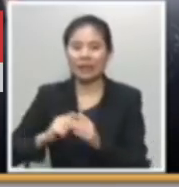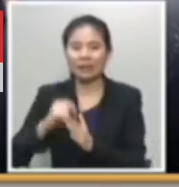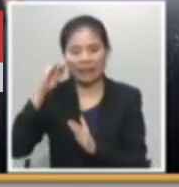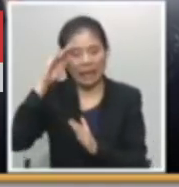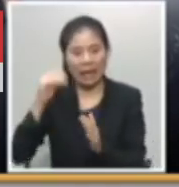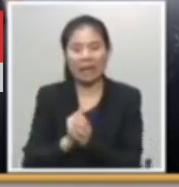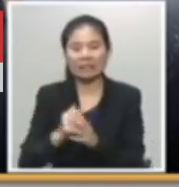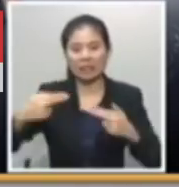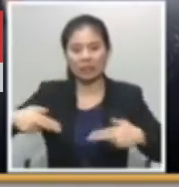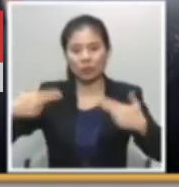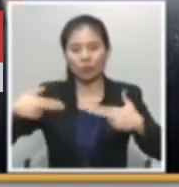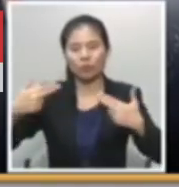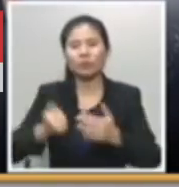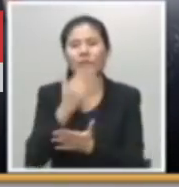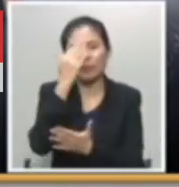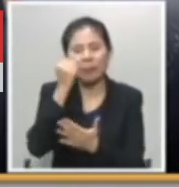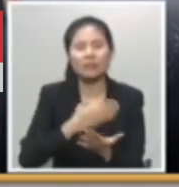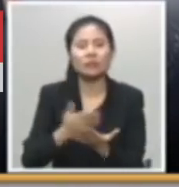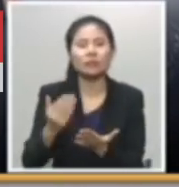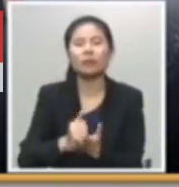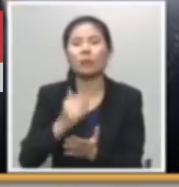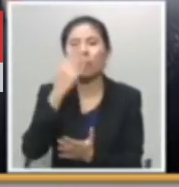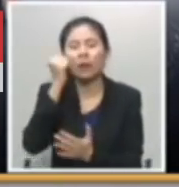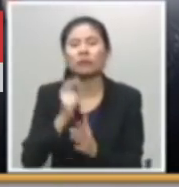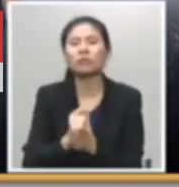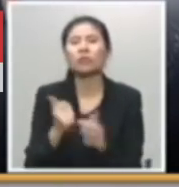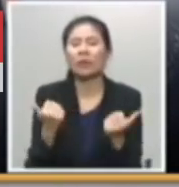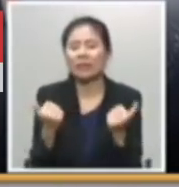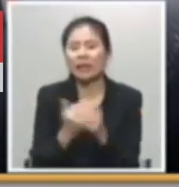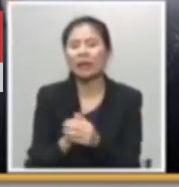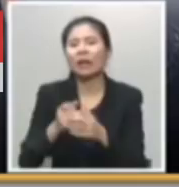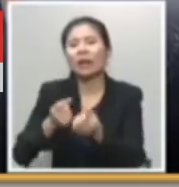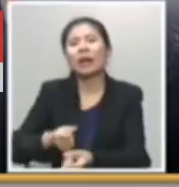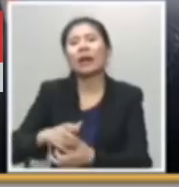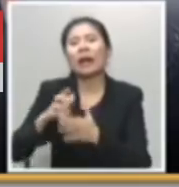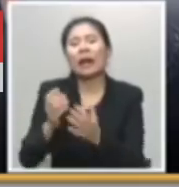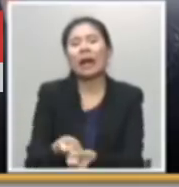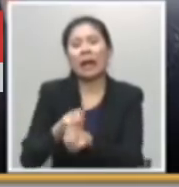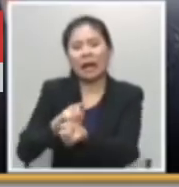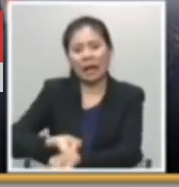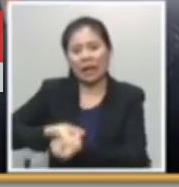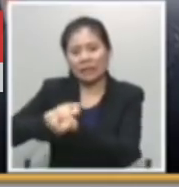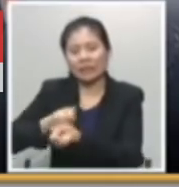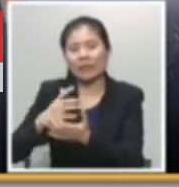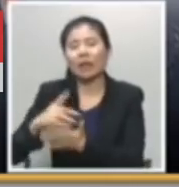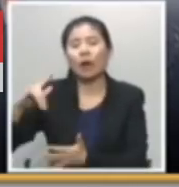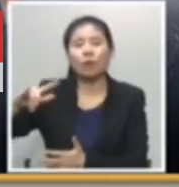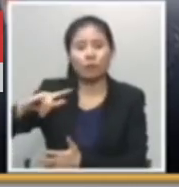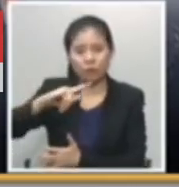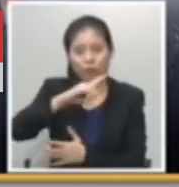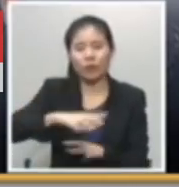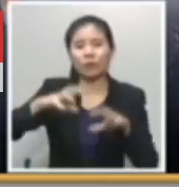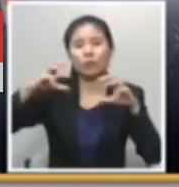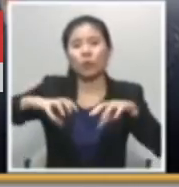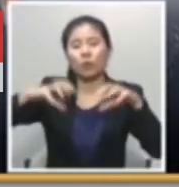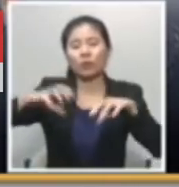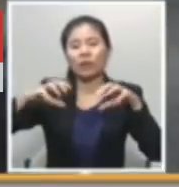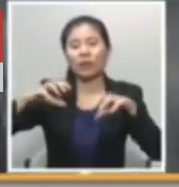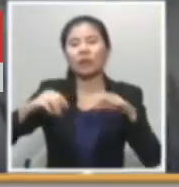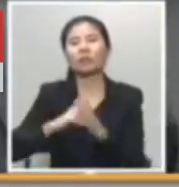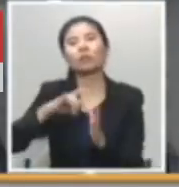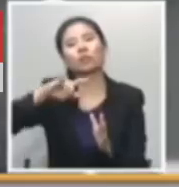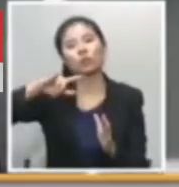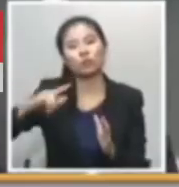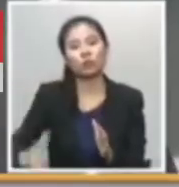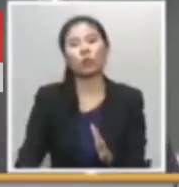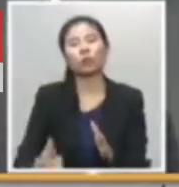อ่ะปล่อยให้เครื่องบินเกษตรที่ทำฝนเทียมตกเสียชีวิตอ่ะผมสงสารจะตายรัฐบาลทำอย่